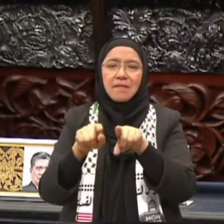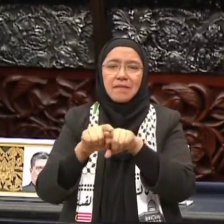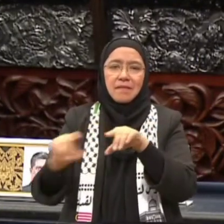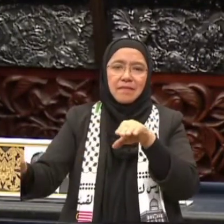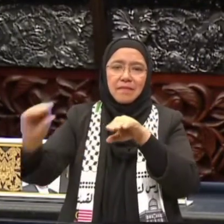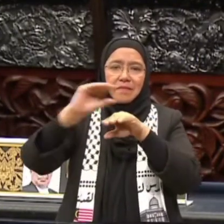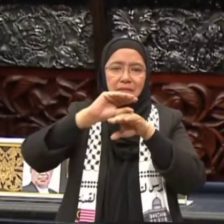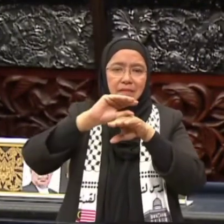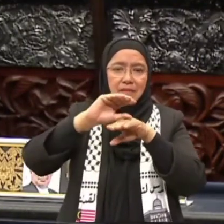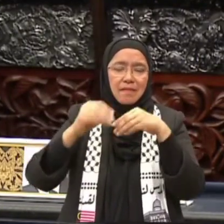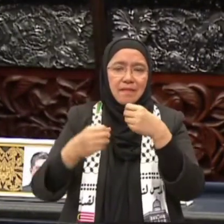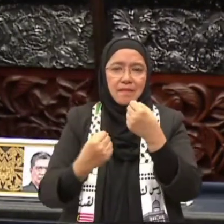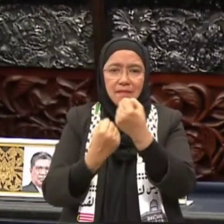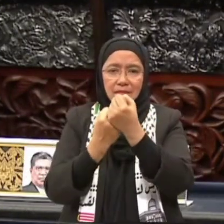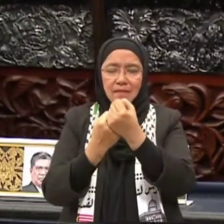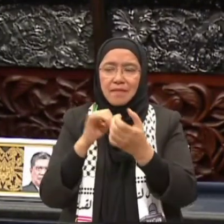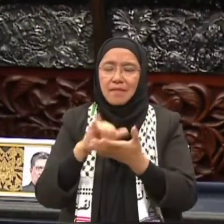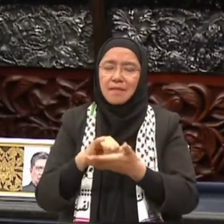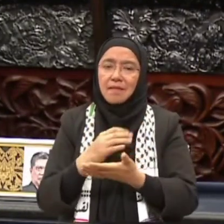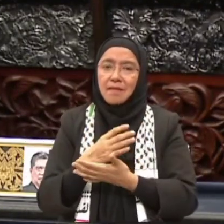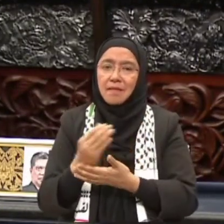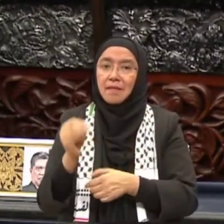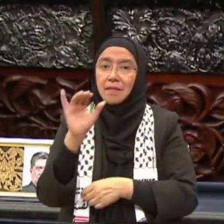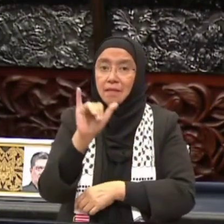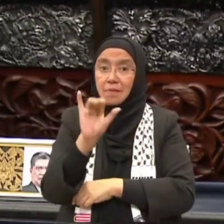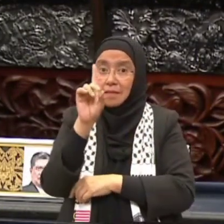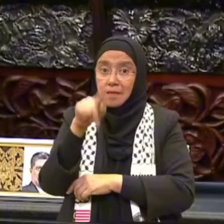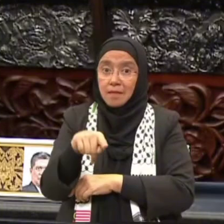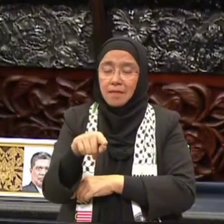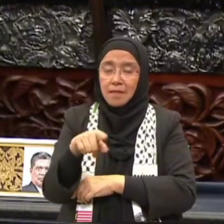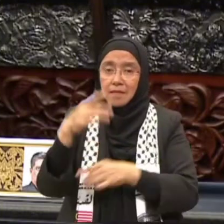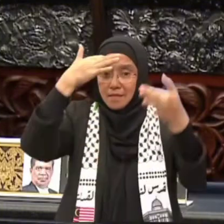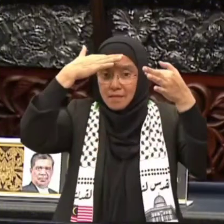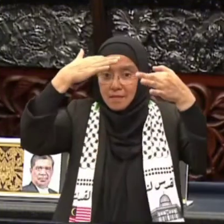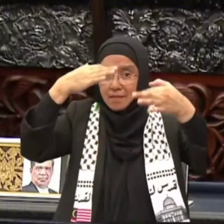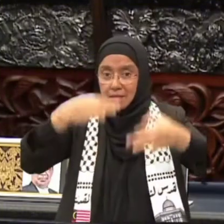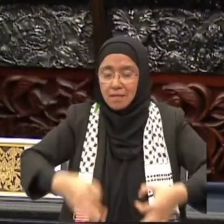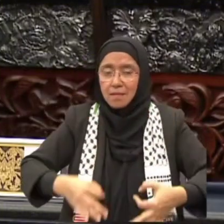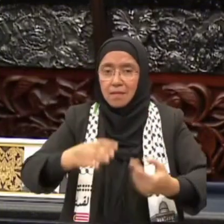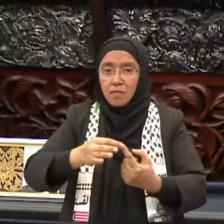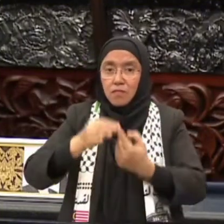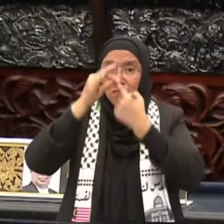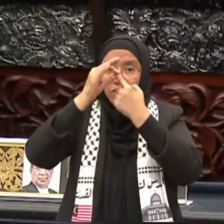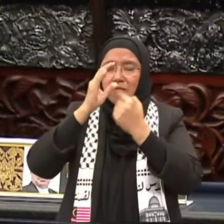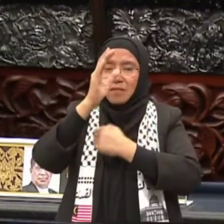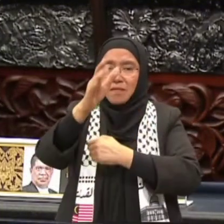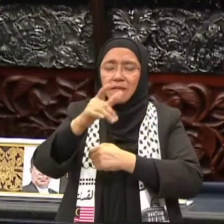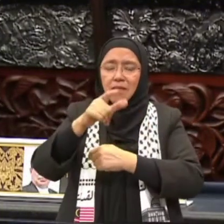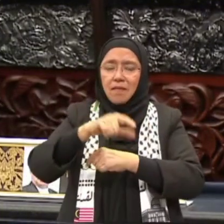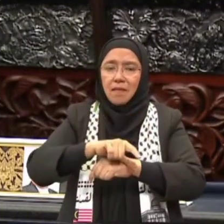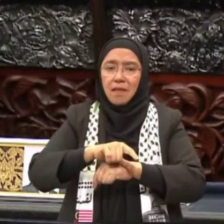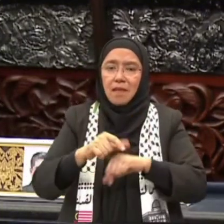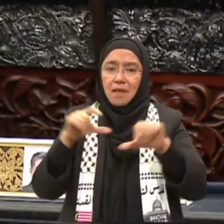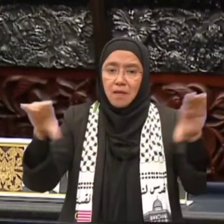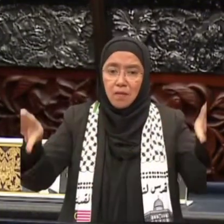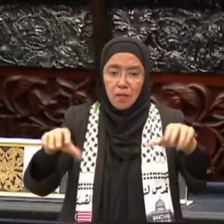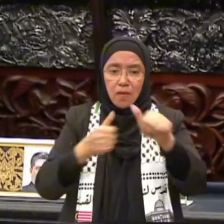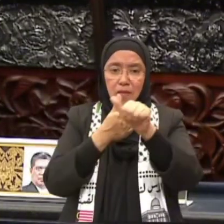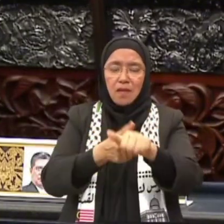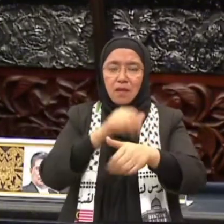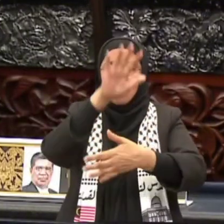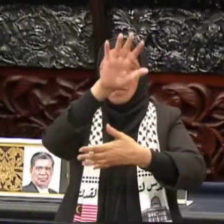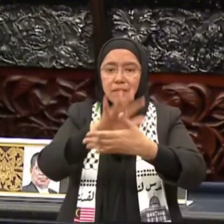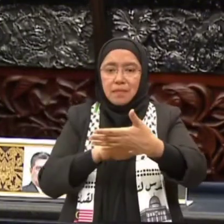khusus akan diumumkan mengikut baris garis masa yang ditetapkan kelak. Namun,